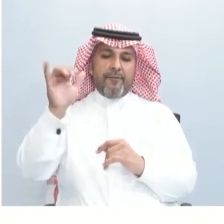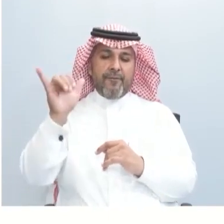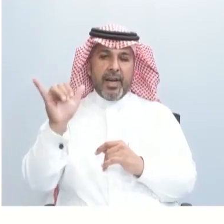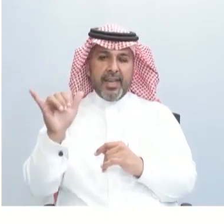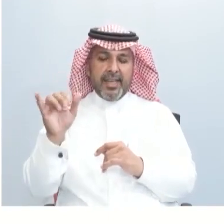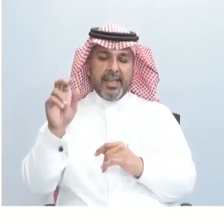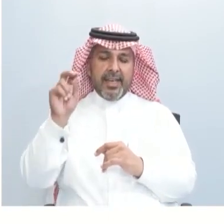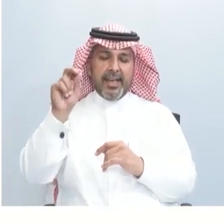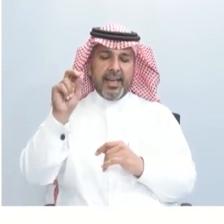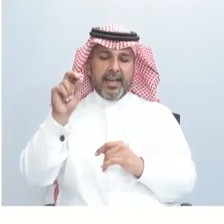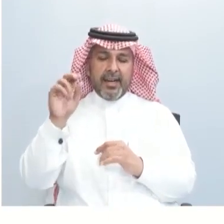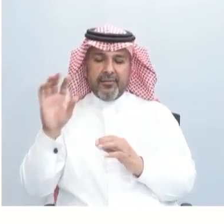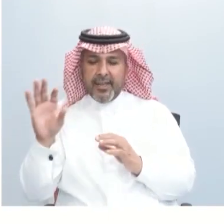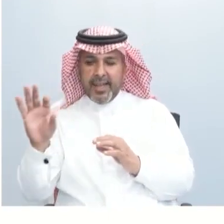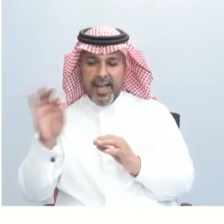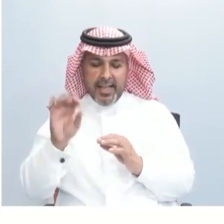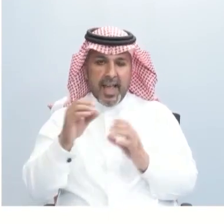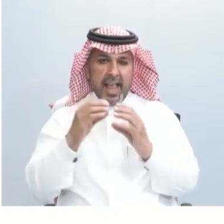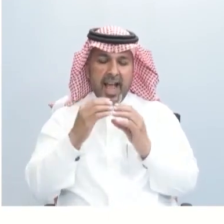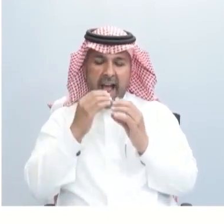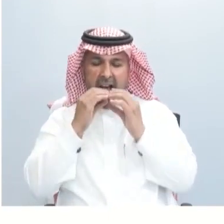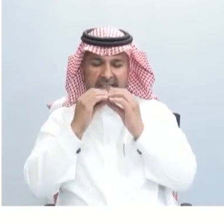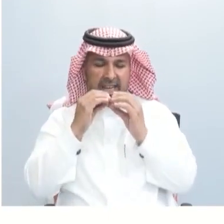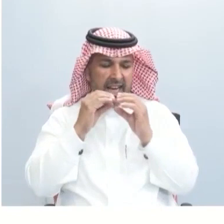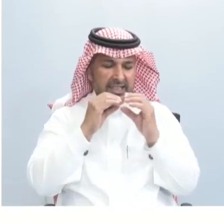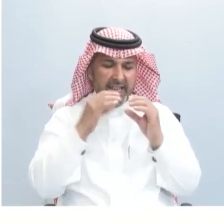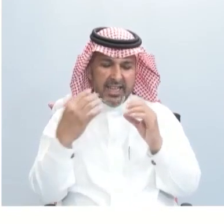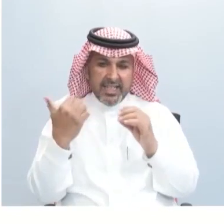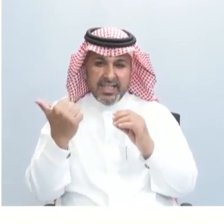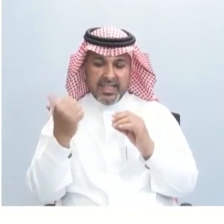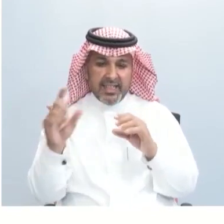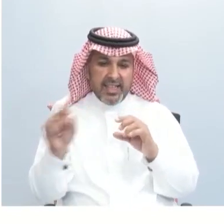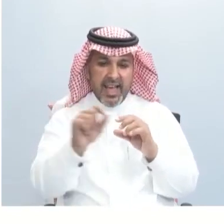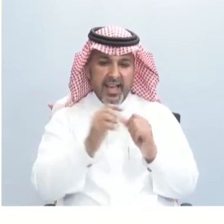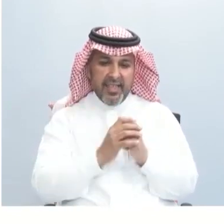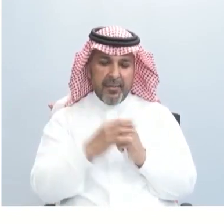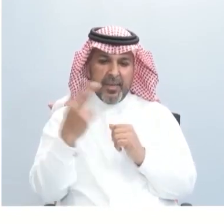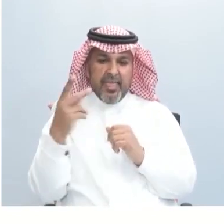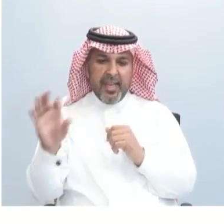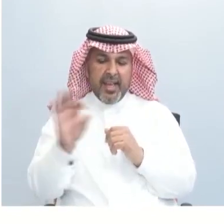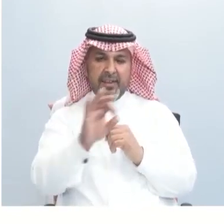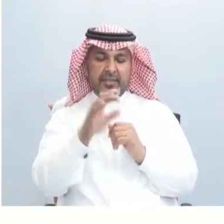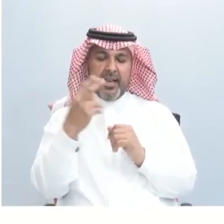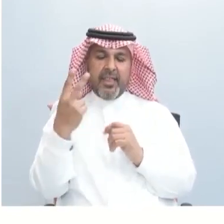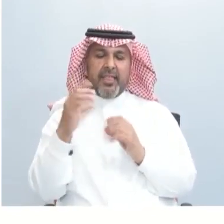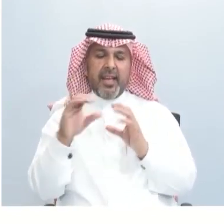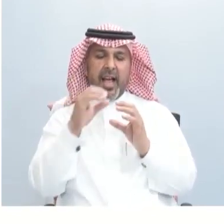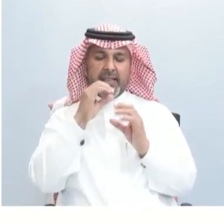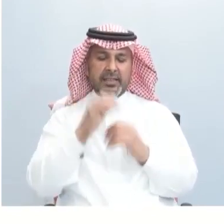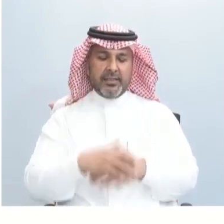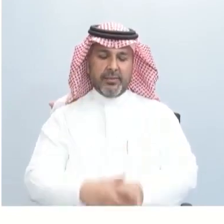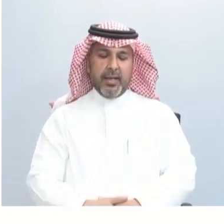من بين ست قطع هو توافيق سته عناصر ماخوذه مثنى مثنى في كل مره هذا